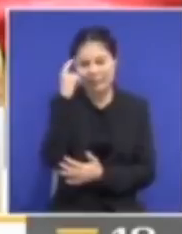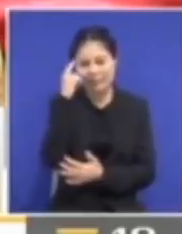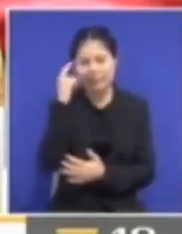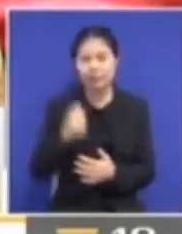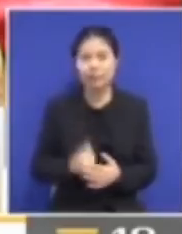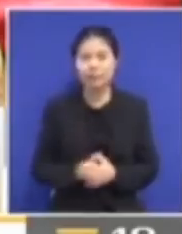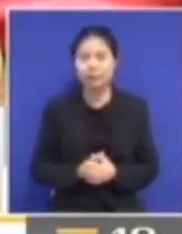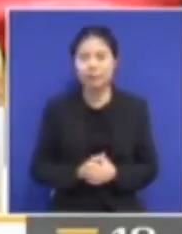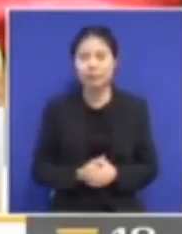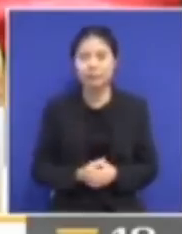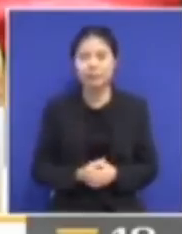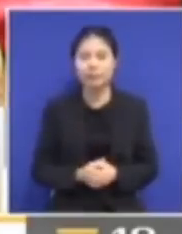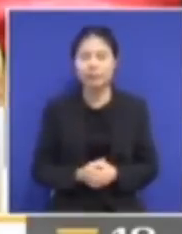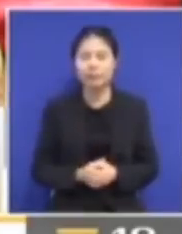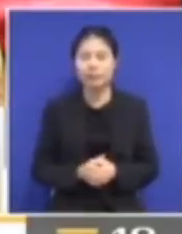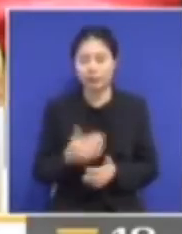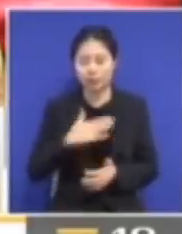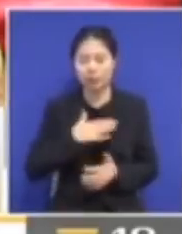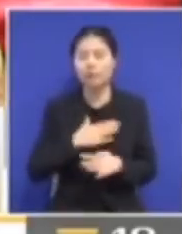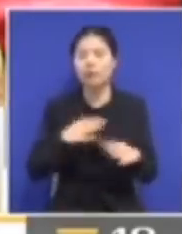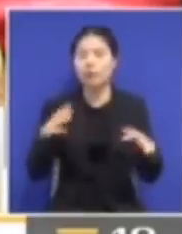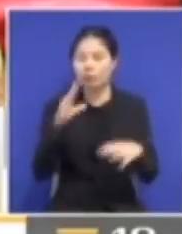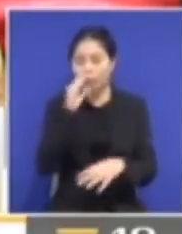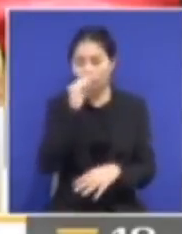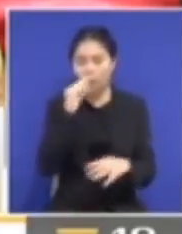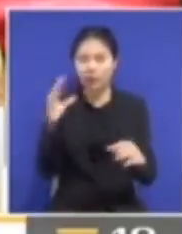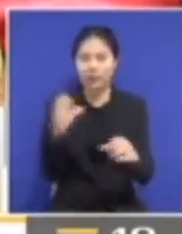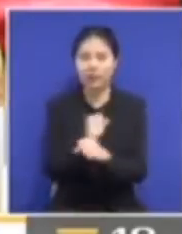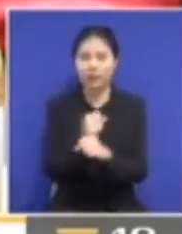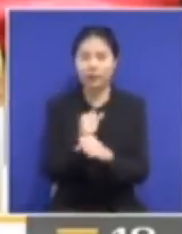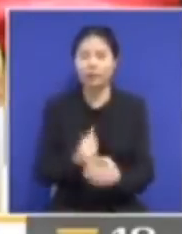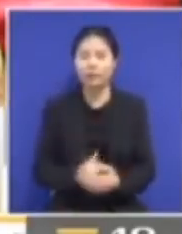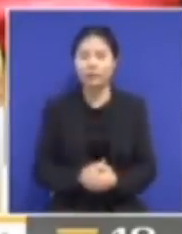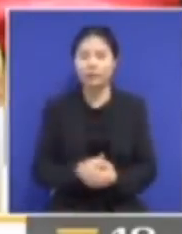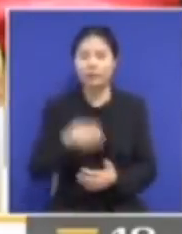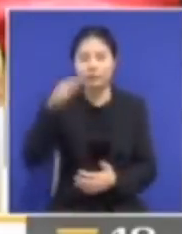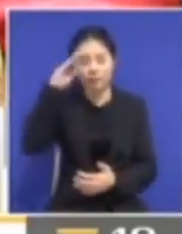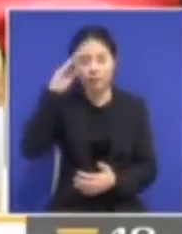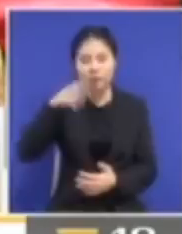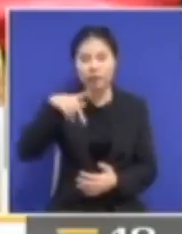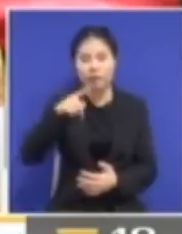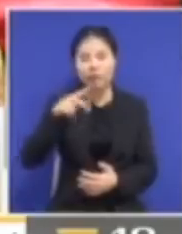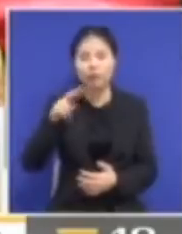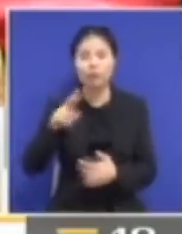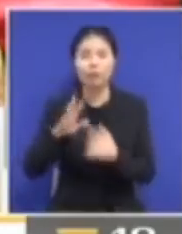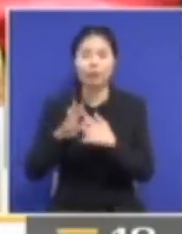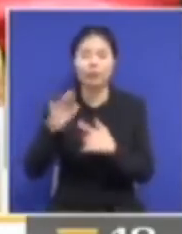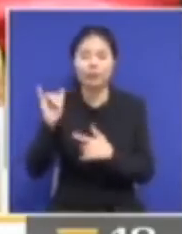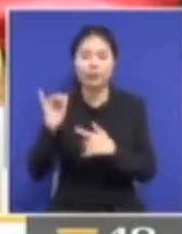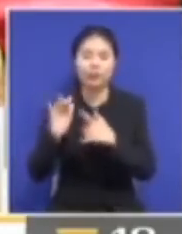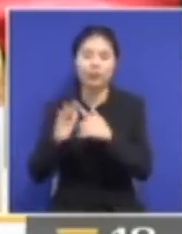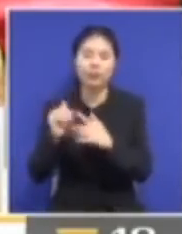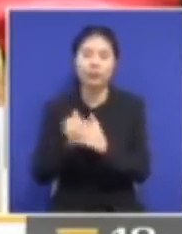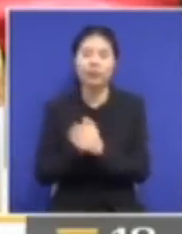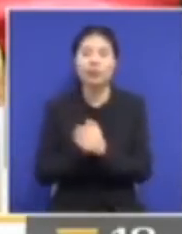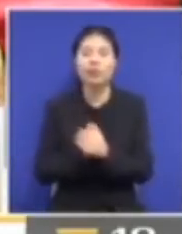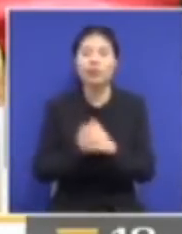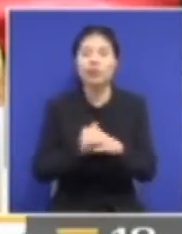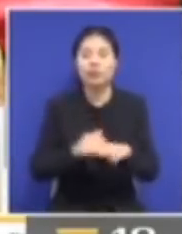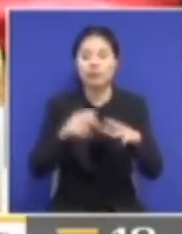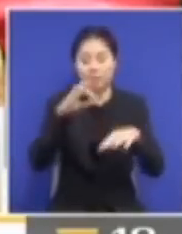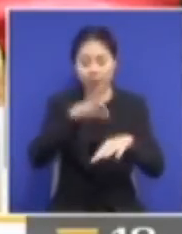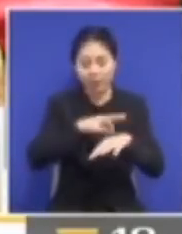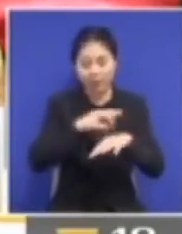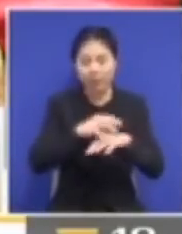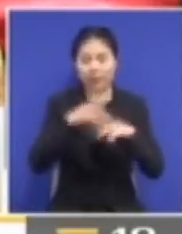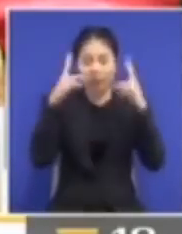ผมก็จะพูดเพียงสั้นๆนะครับคุณประยุทธ์เป็นนายกรัฐมนตรีเป็นหัวหน้าคสช.มา5ปี